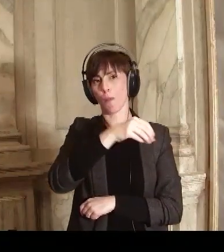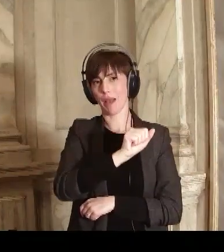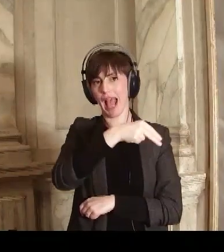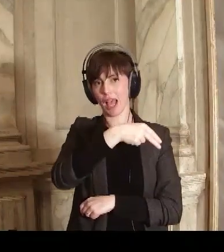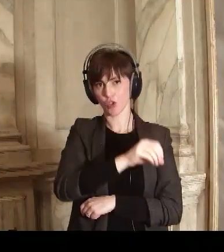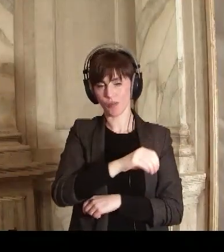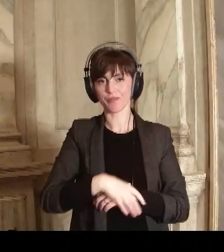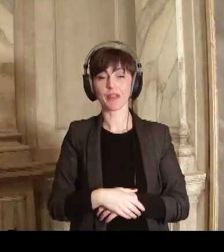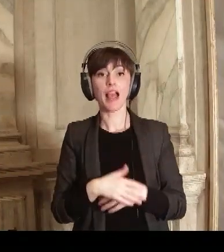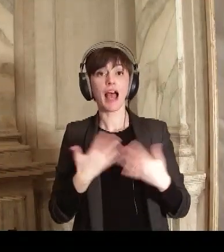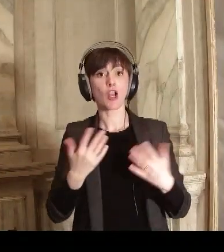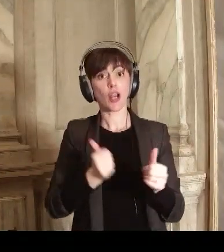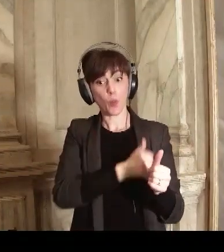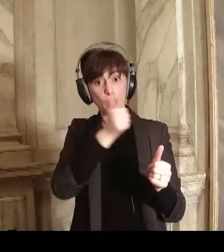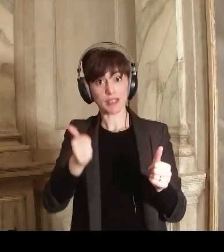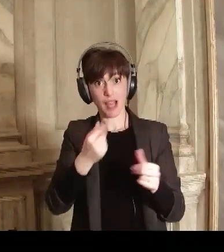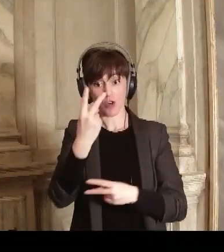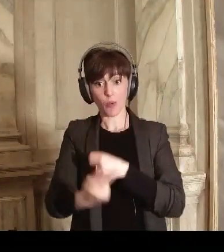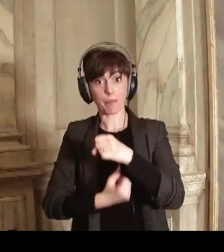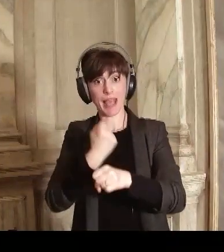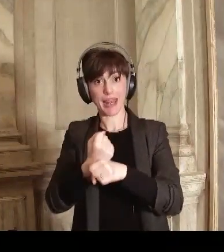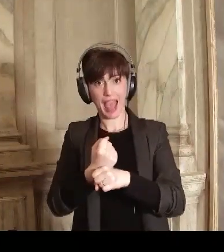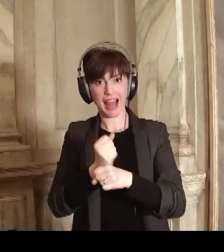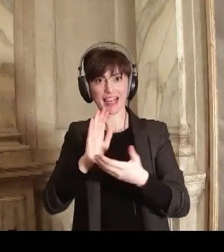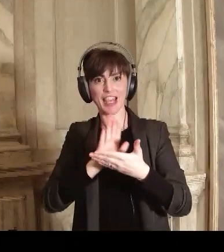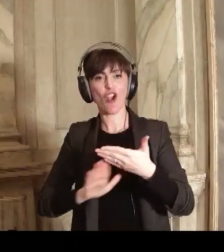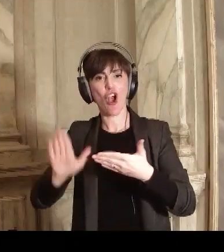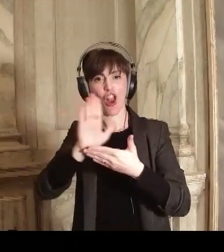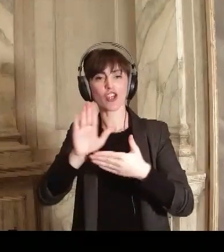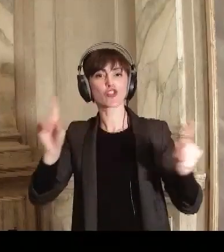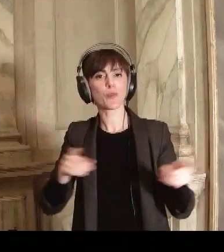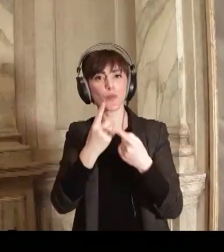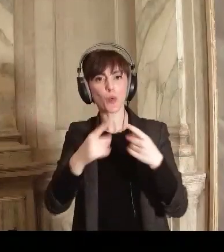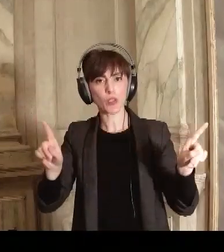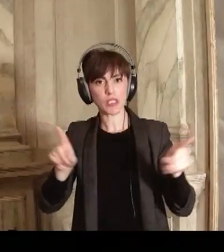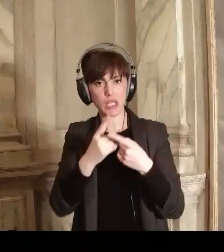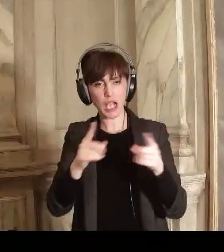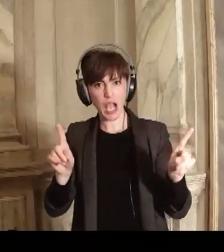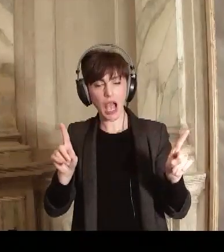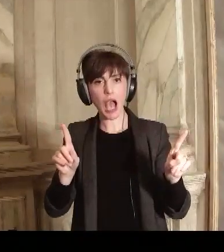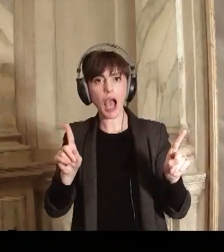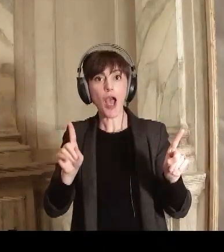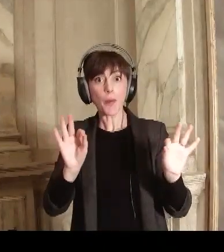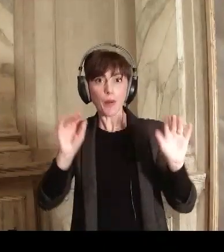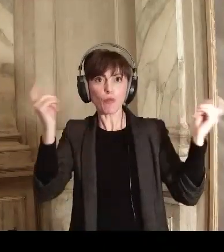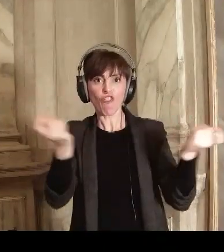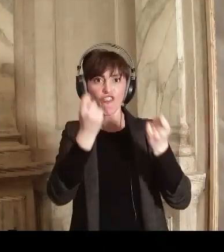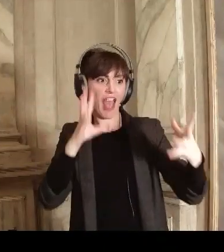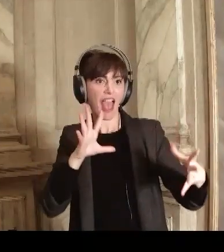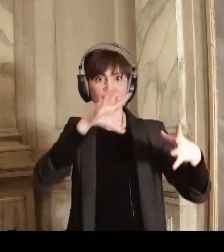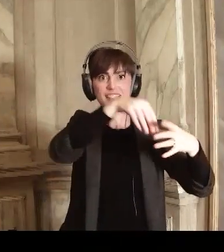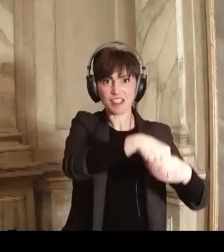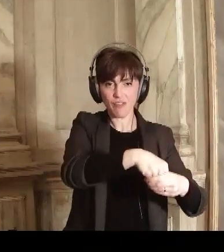quest'anno, Biennale College Musica, è anche perfettamente integrato nella produzione del festival, con 10